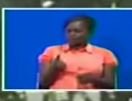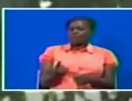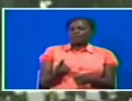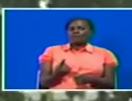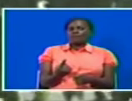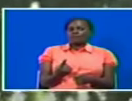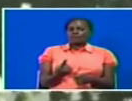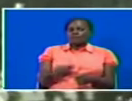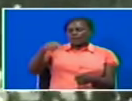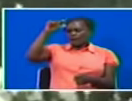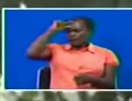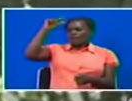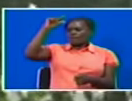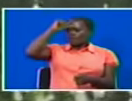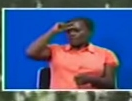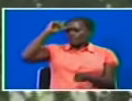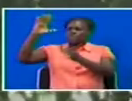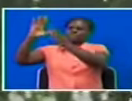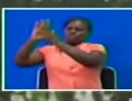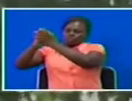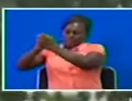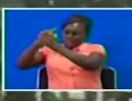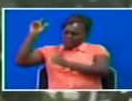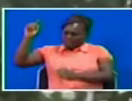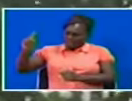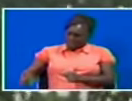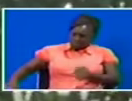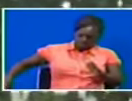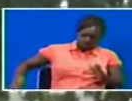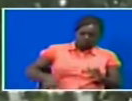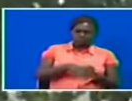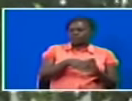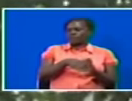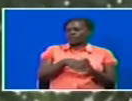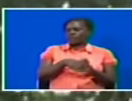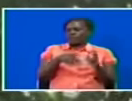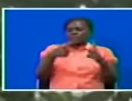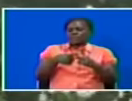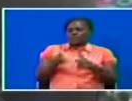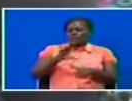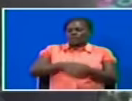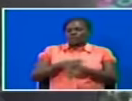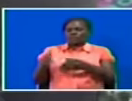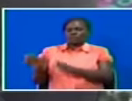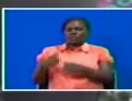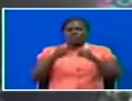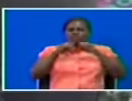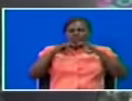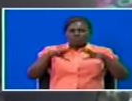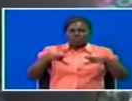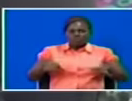kwamba serikali ya Jubilee ni lazima iondoke ili tuweze kupata nafasi.